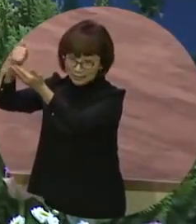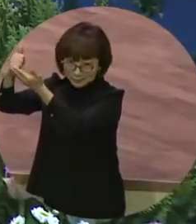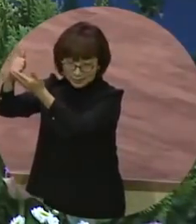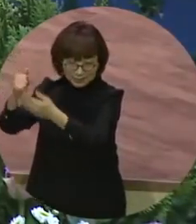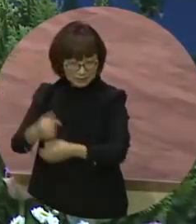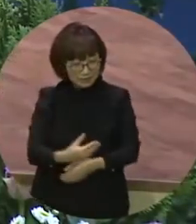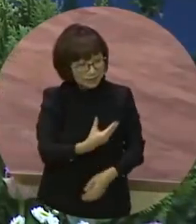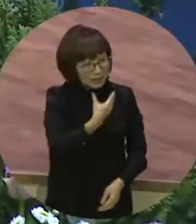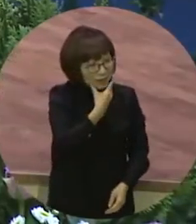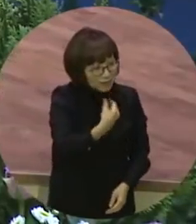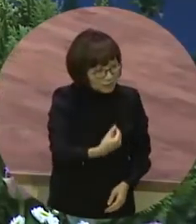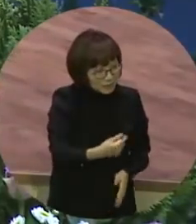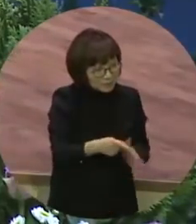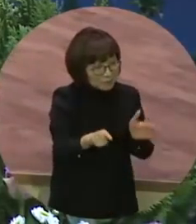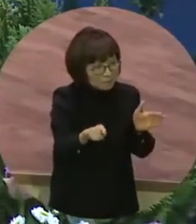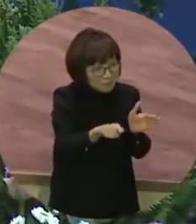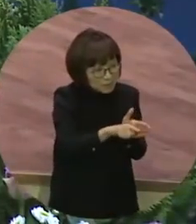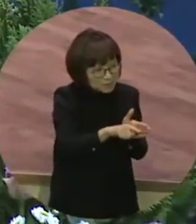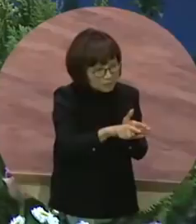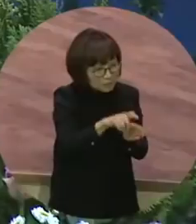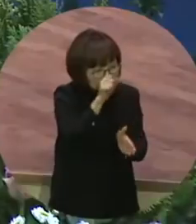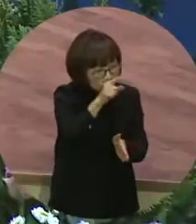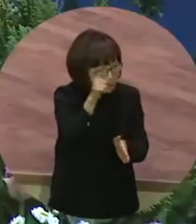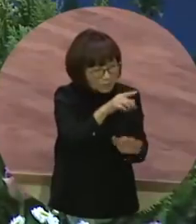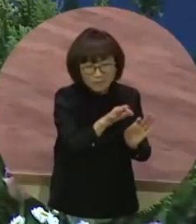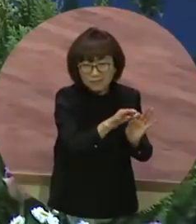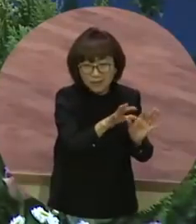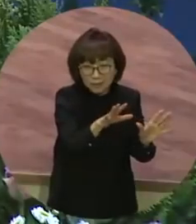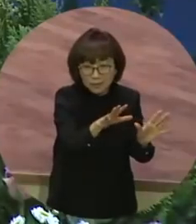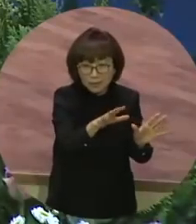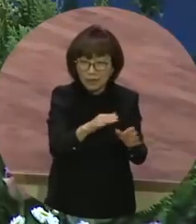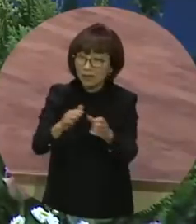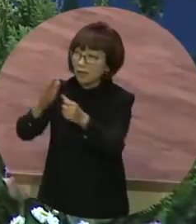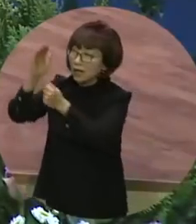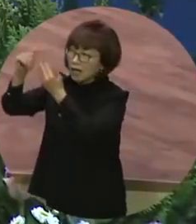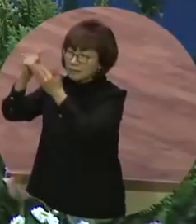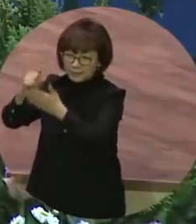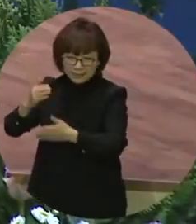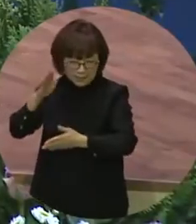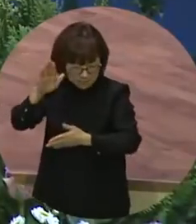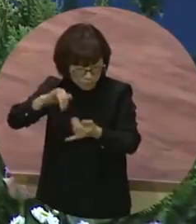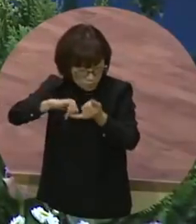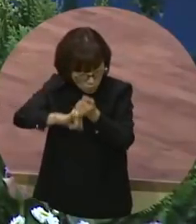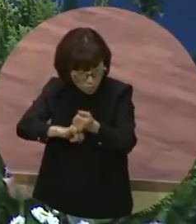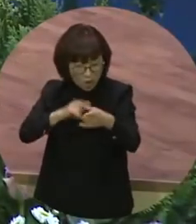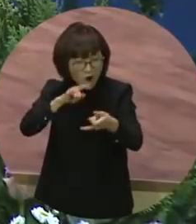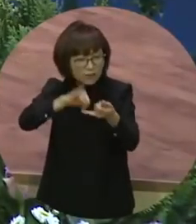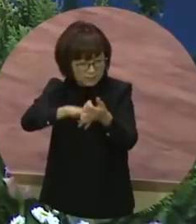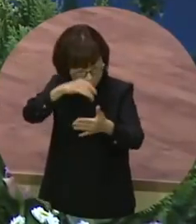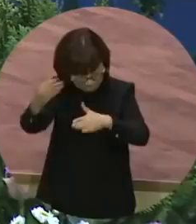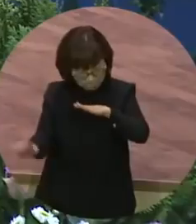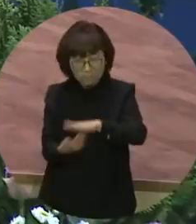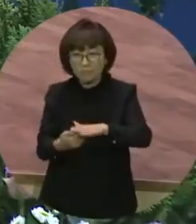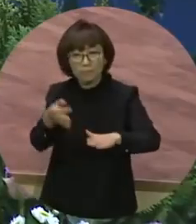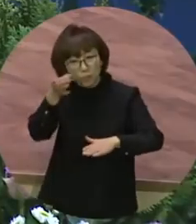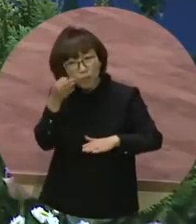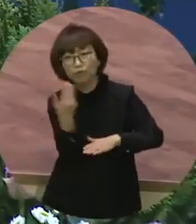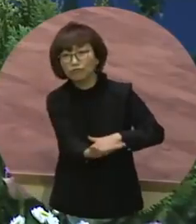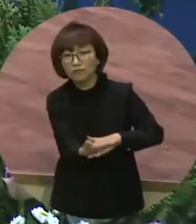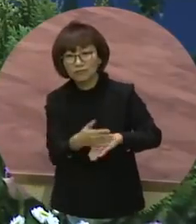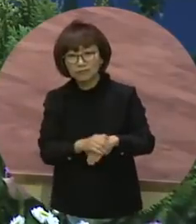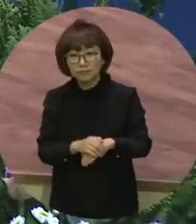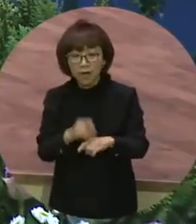언약 성취를 해 나갈 것이라는 상징을 확실하게 보여주신 거예요. 자, 언약에 대한